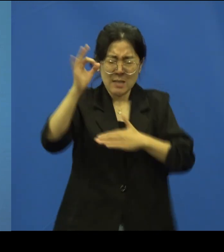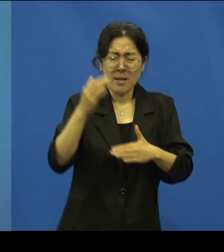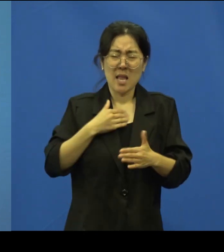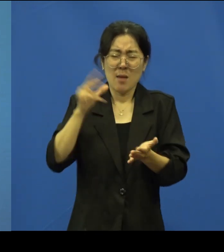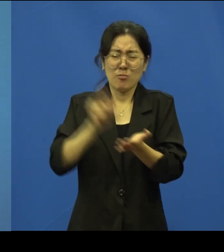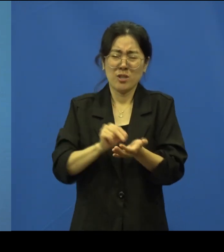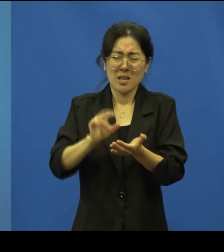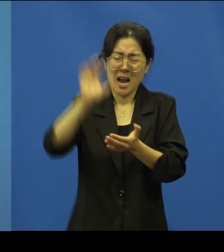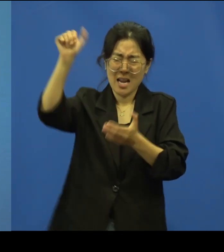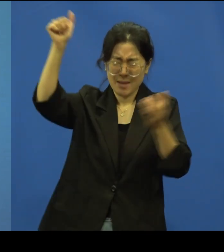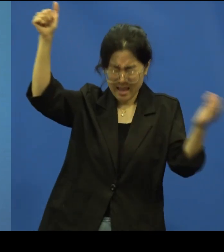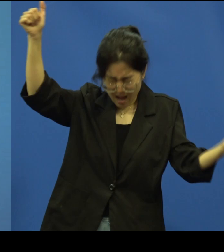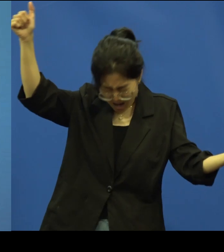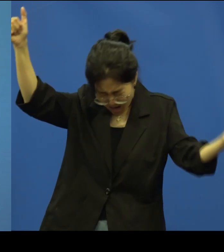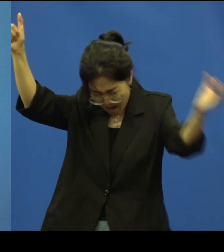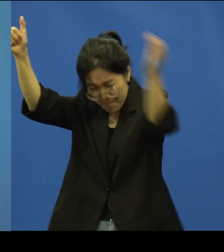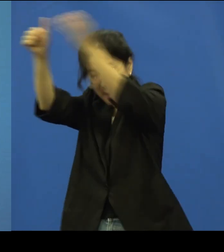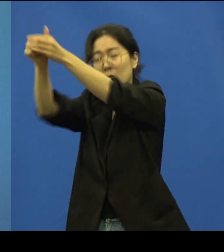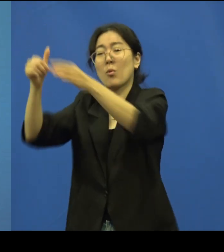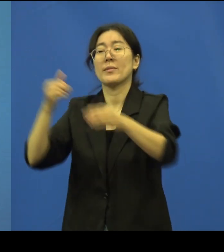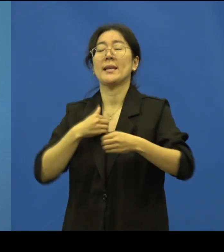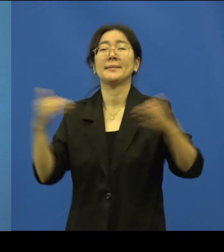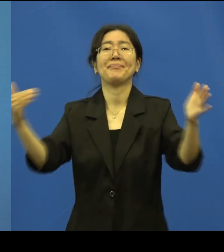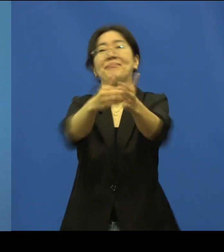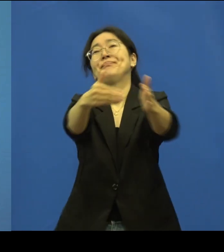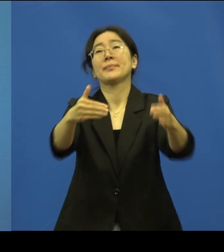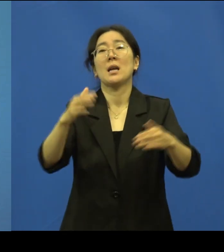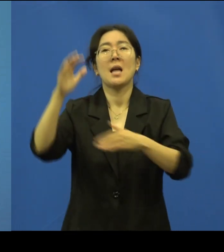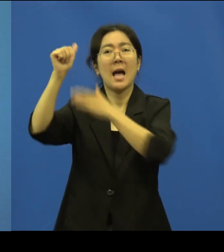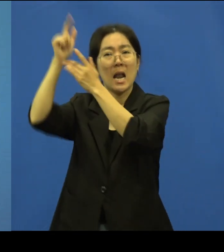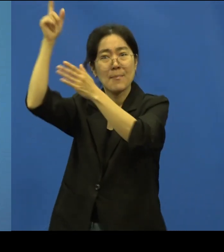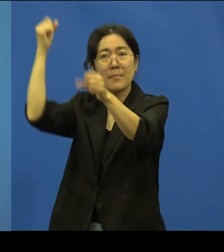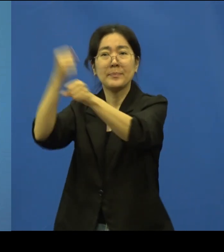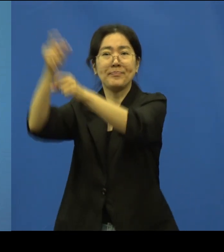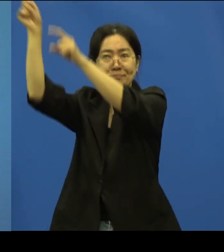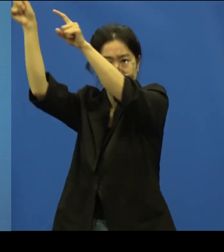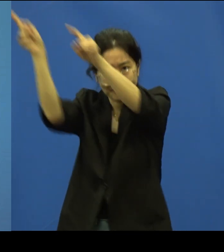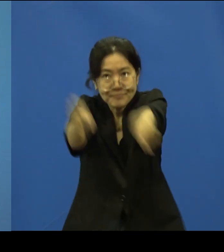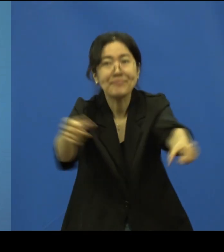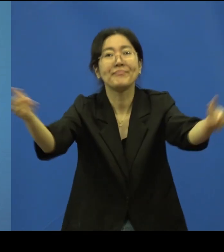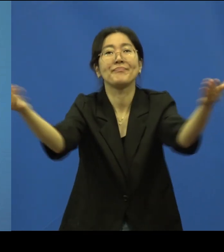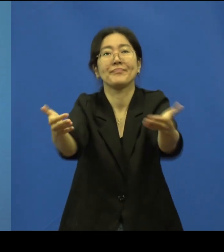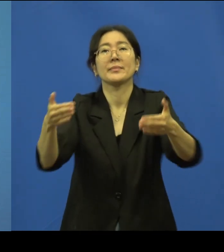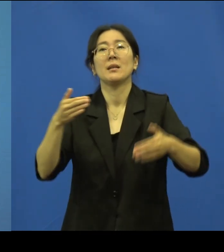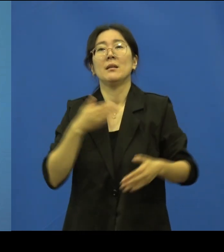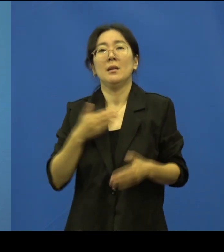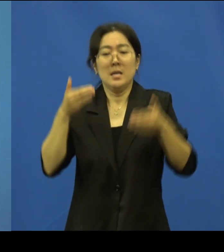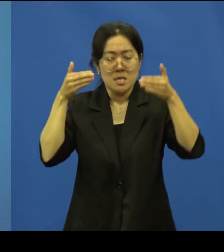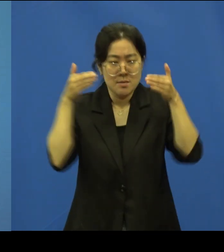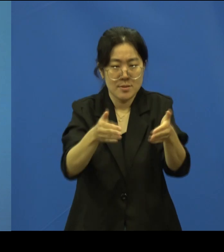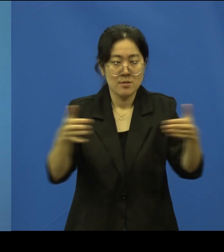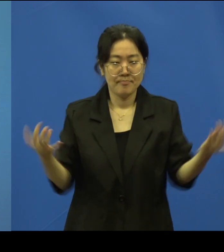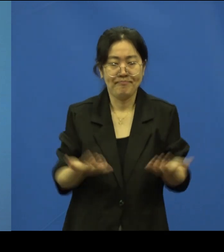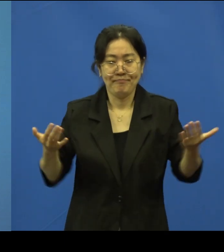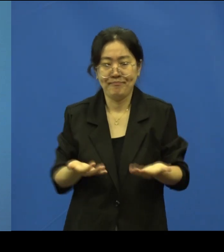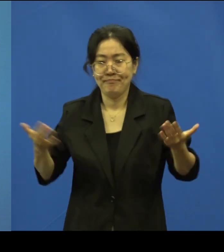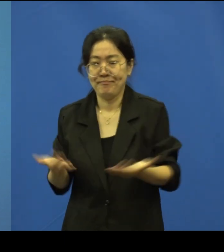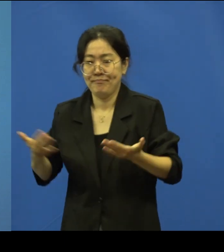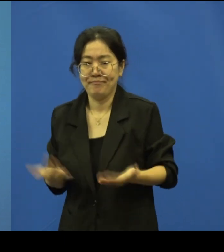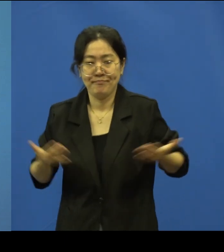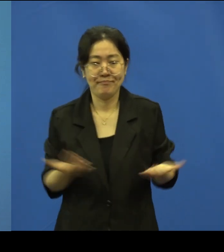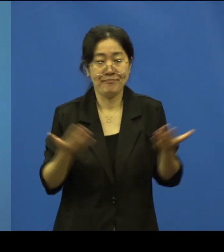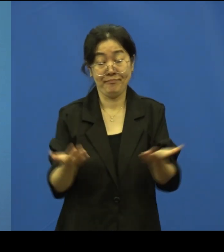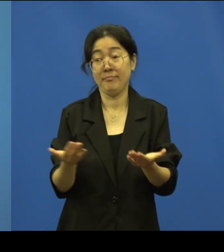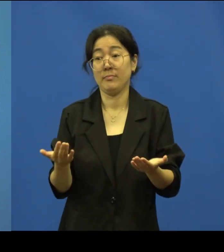얻게 되는 것이죠. 지난 저희 교회는 코로나가 끝나갈 무렵에 다 끝나지 않았는데 아직 끝날 것 같다라고